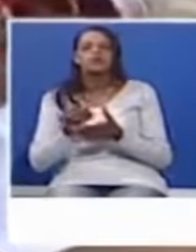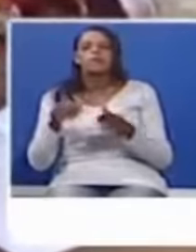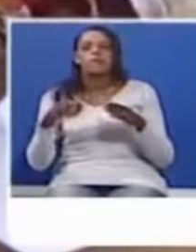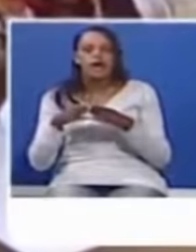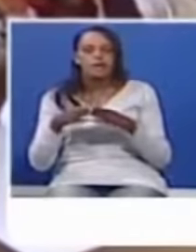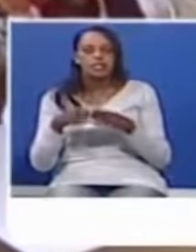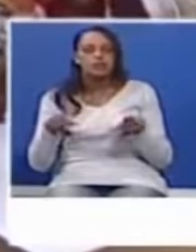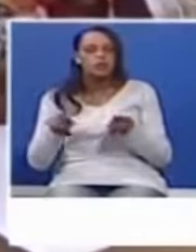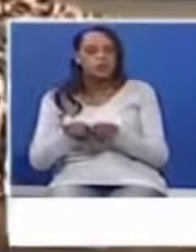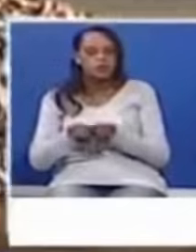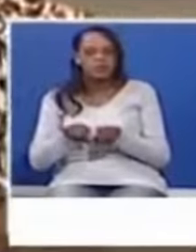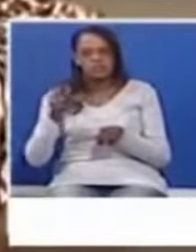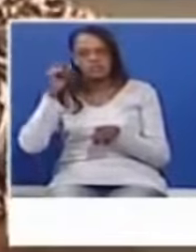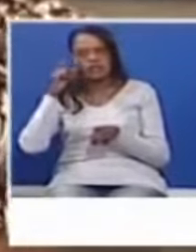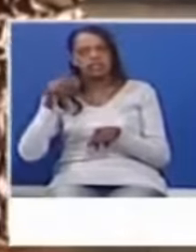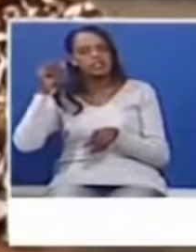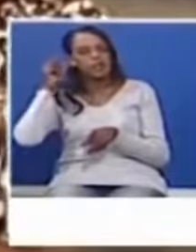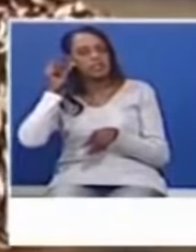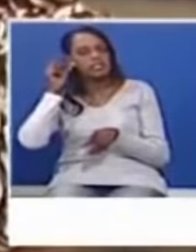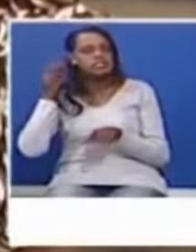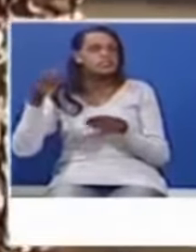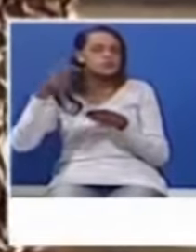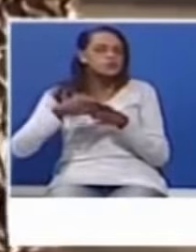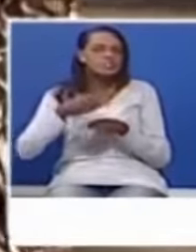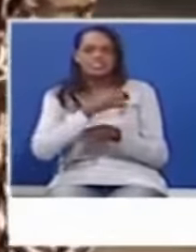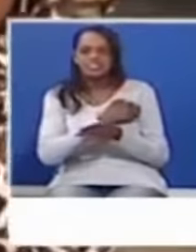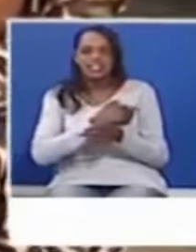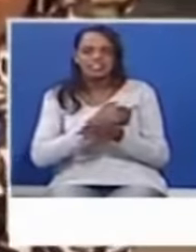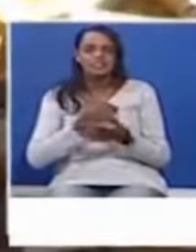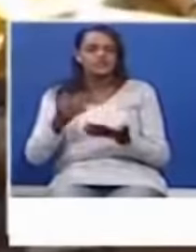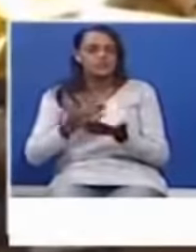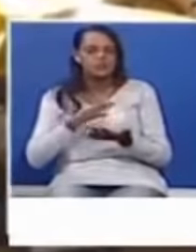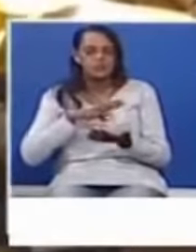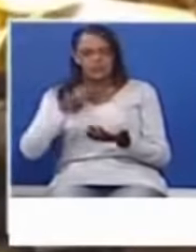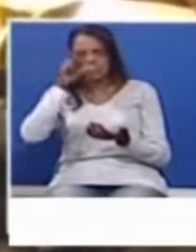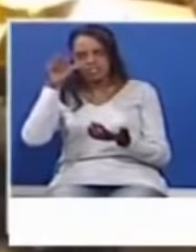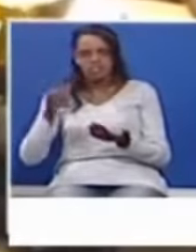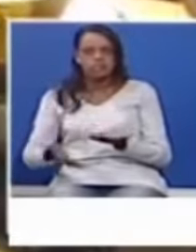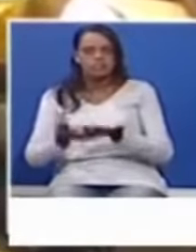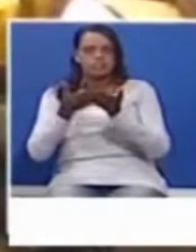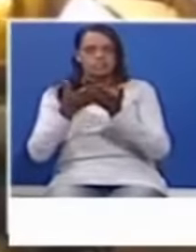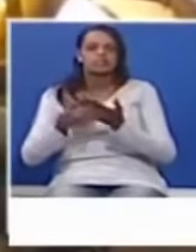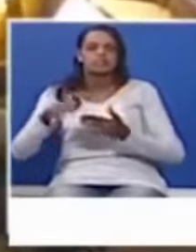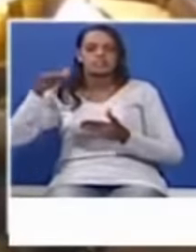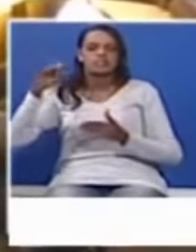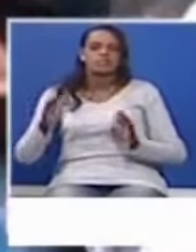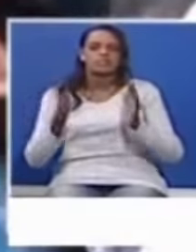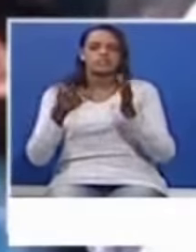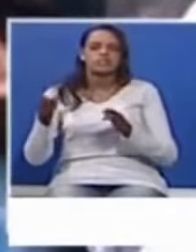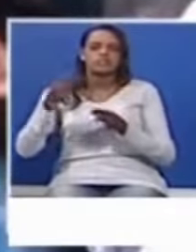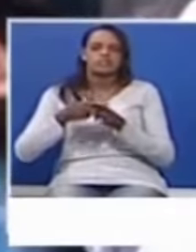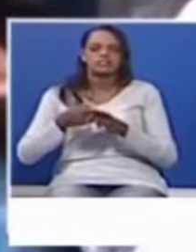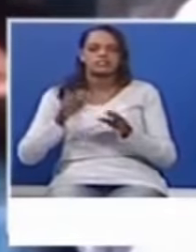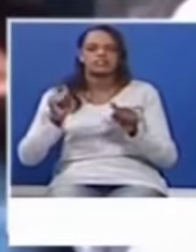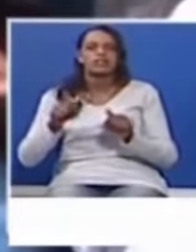ማሕበር ጎንጎነቲ ንቕሓት ደቂ ኣንስትዮ ንምብራኽ ዝገብሮ ፃዕሪ ቁጠባዊ ፀገም ዘለወን ደቂ ኣንስትዮ ንምሕጋዝን ደረጃ መነባብሮአን ክብ